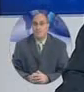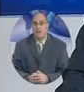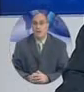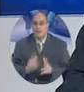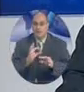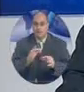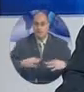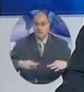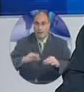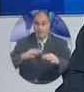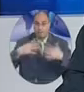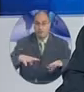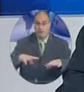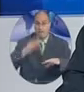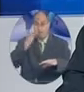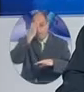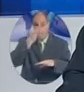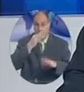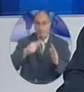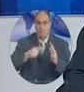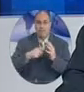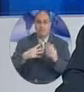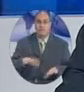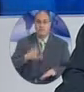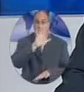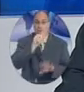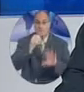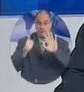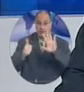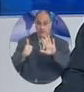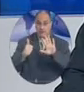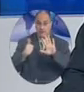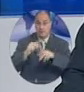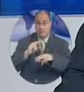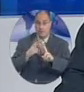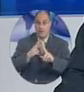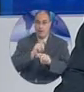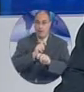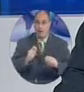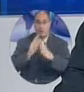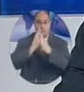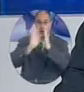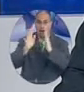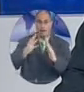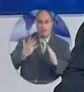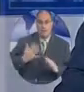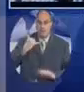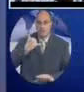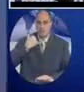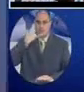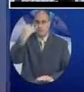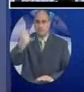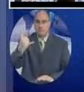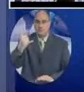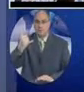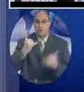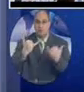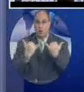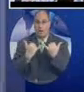ومن ملعب 19 ماي 56 بعنبة معنا على المباشر الزميل ياسين أبو